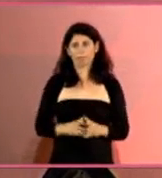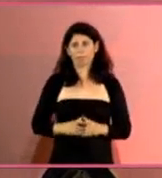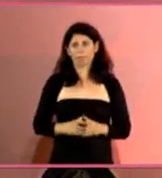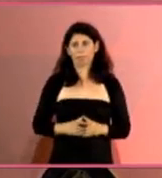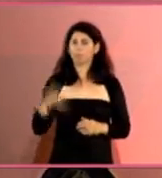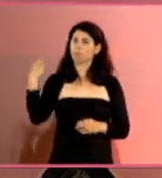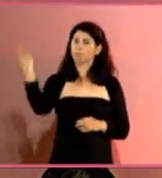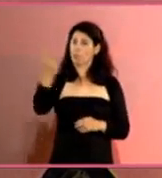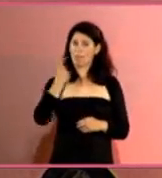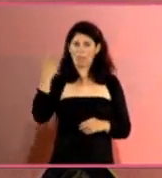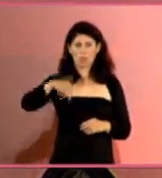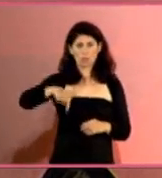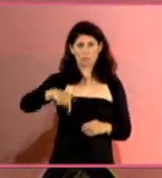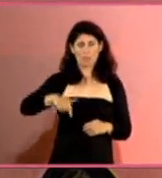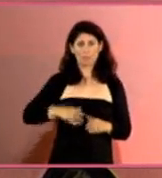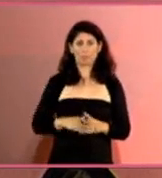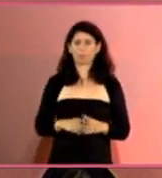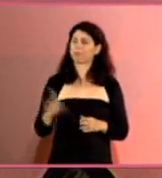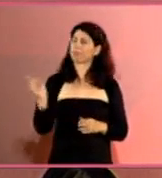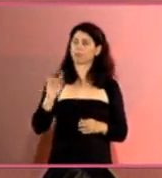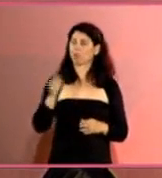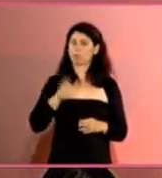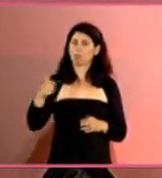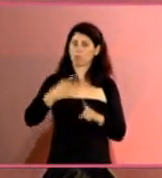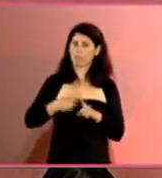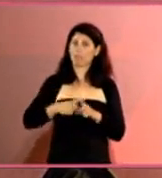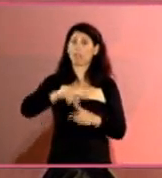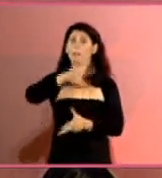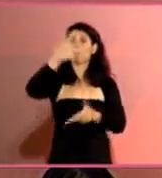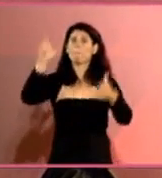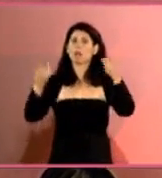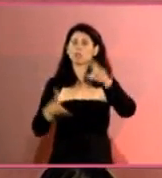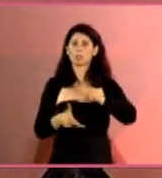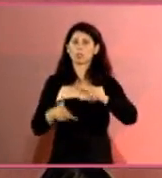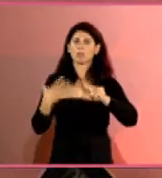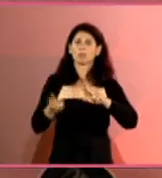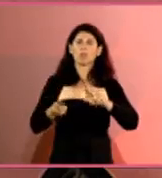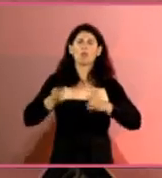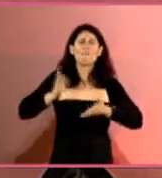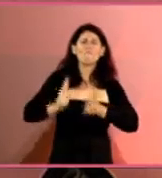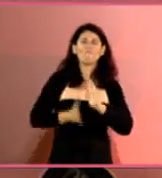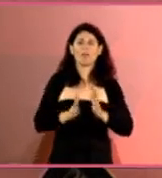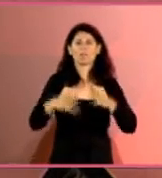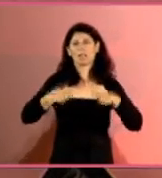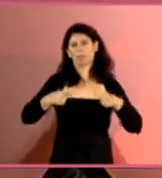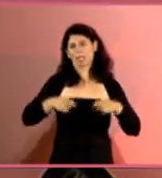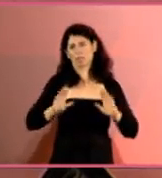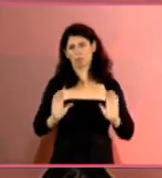Το περιβάλλον σήμερα, όχι μόνο στη χώρα μας, αλλά παγκοσμίως, είναι ο πιο βάρβαρος